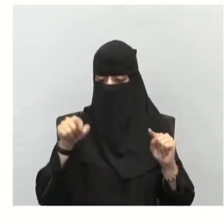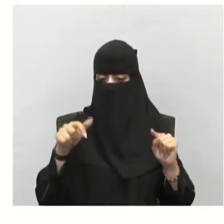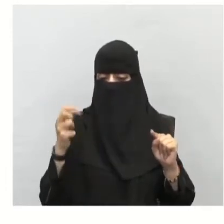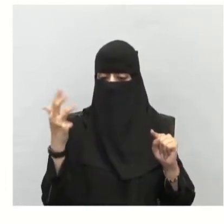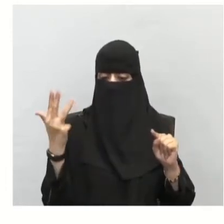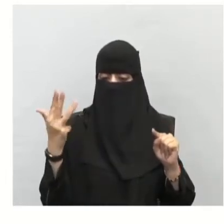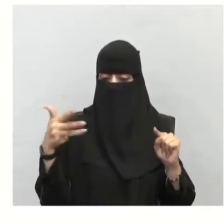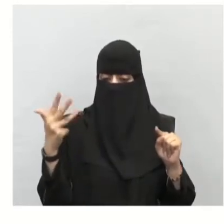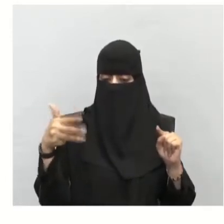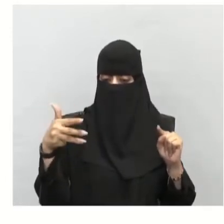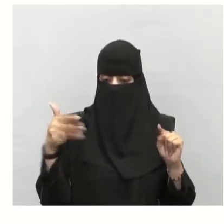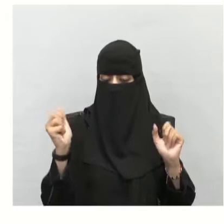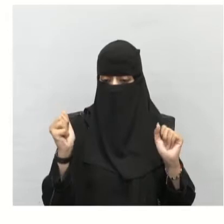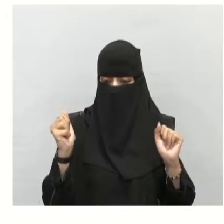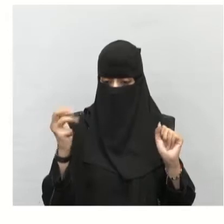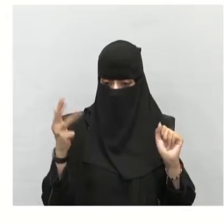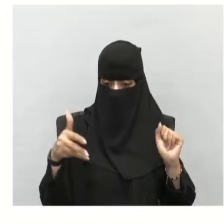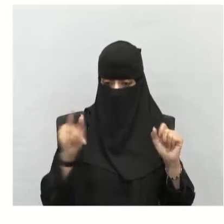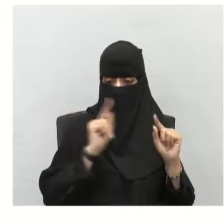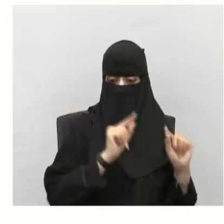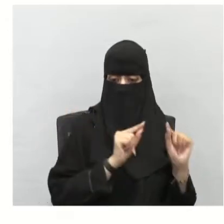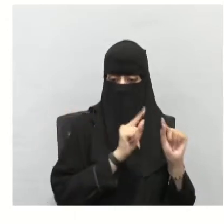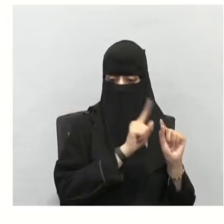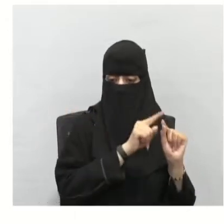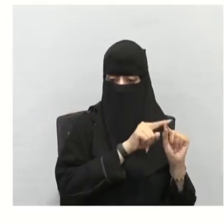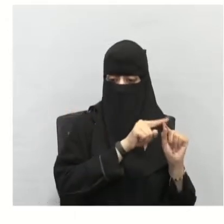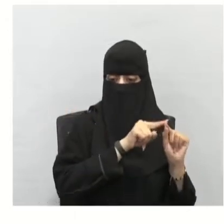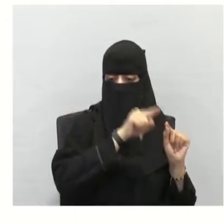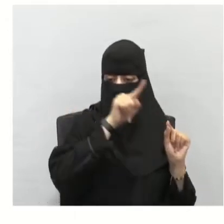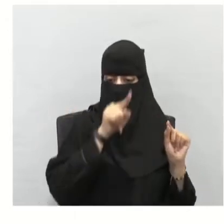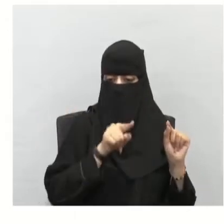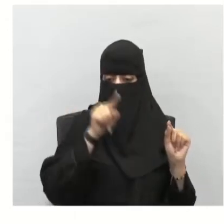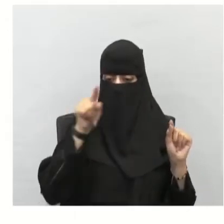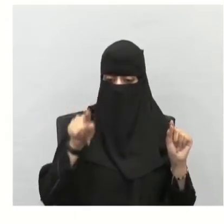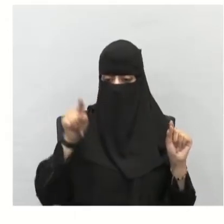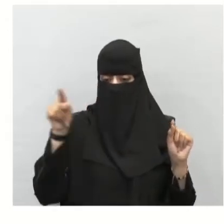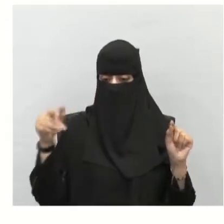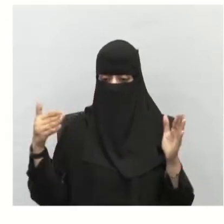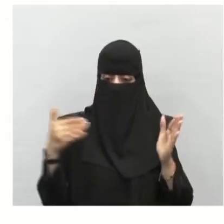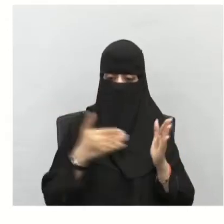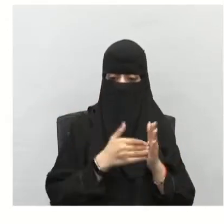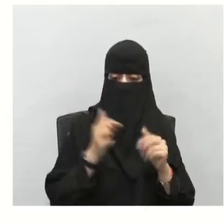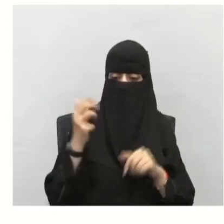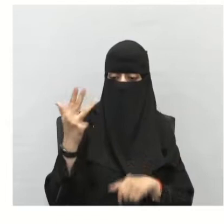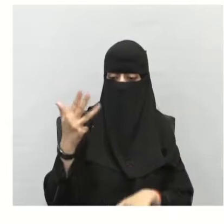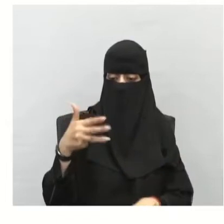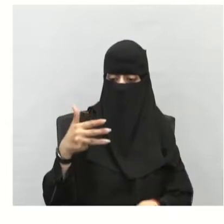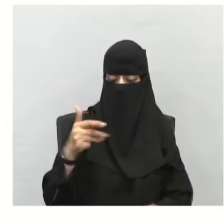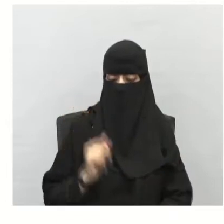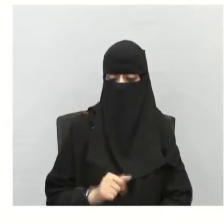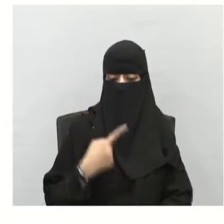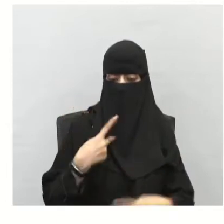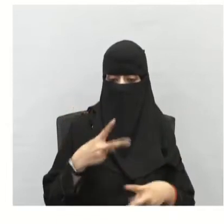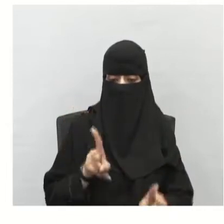أحتاج أن ماذا أفعل هنا؟ أن أقوم بقفزات متساوية حتى أصل إلى 90، مبتدئة